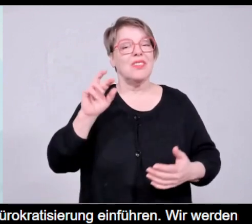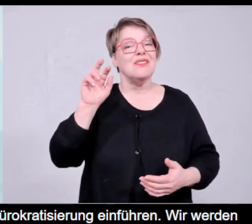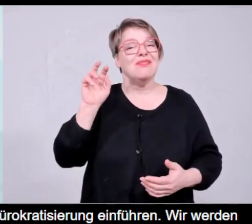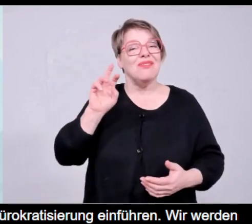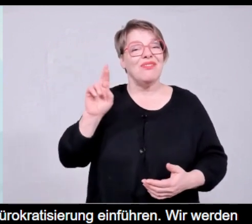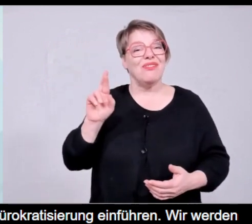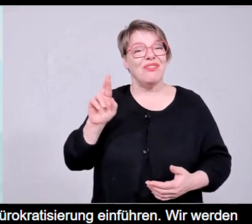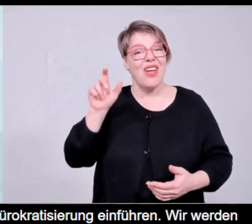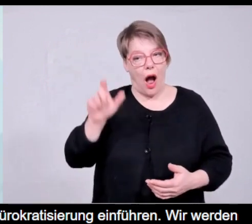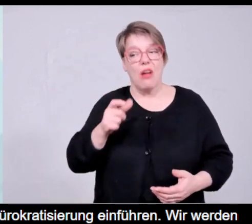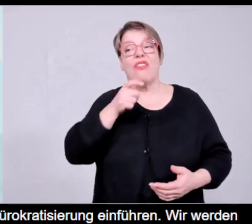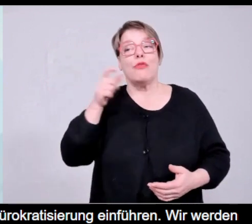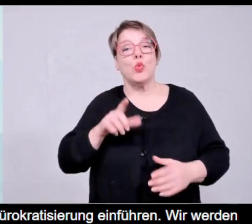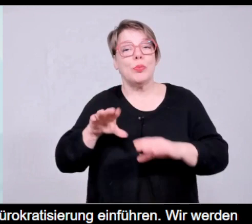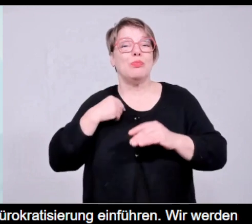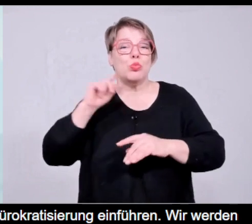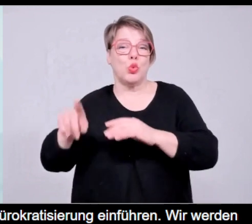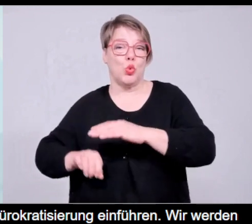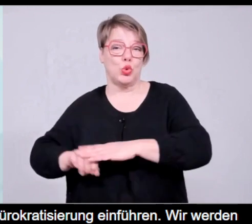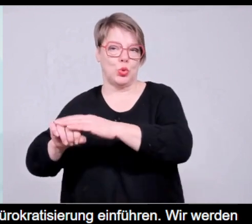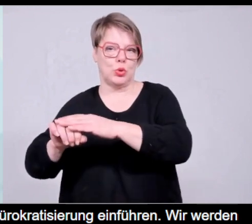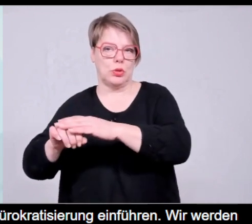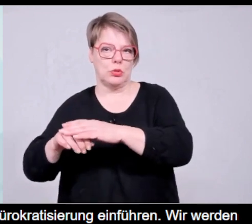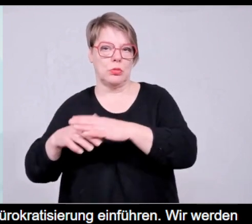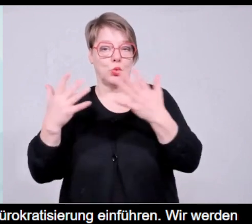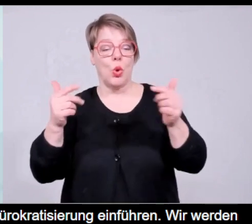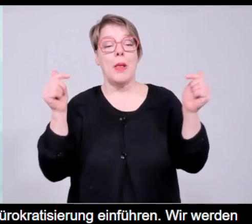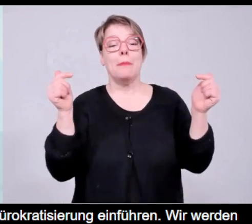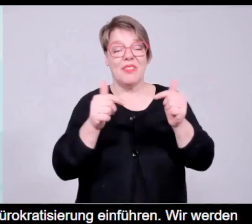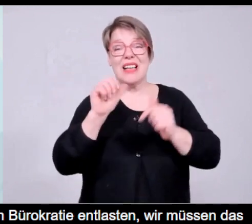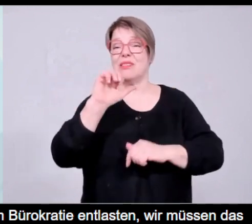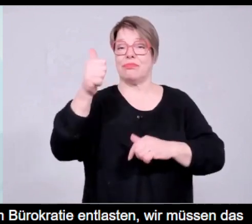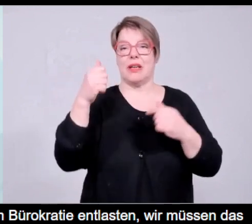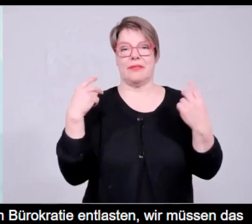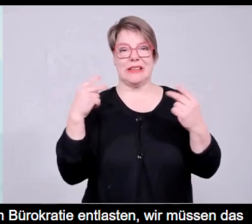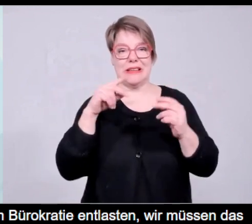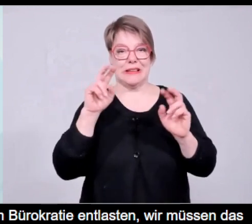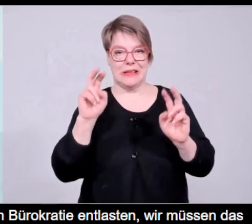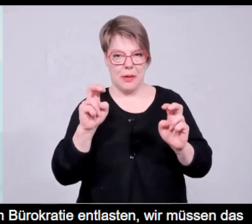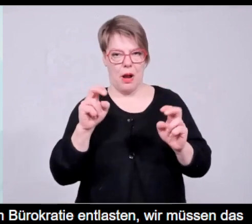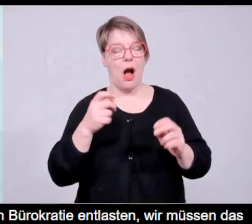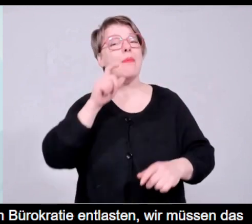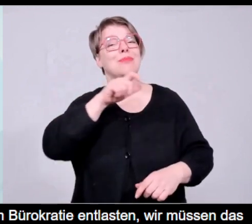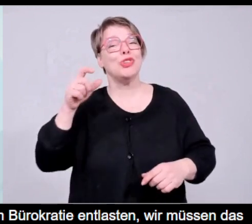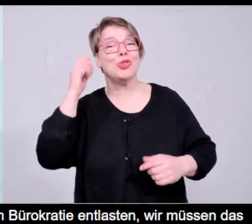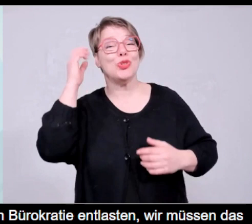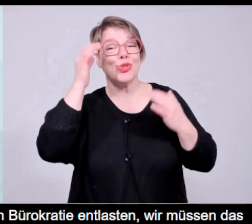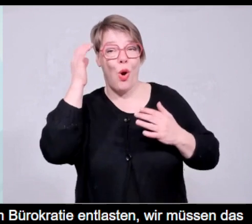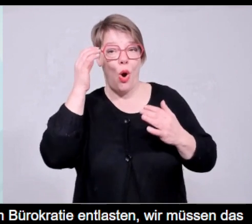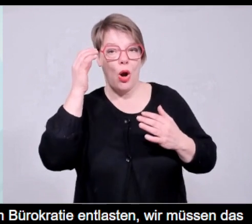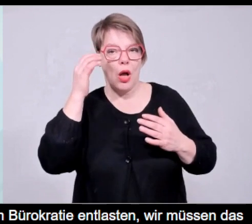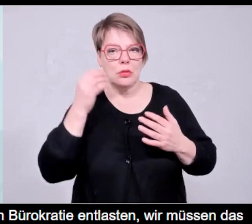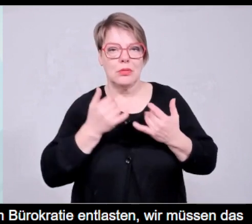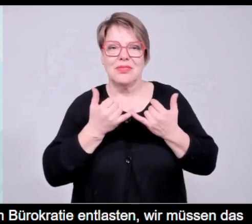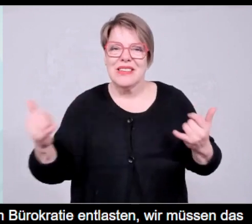eines der großen Themen. Wenn wir jetzt keine Reform der Pflegeversicherung hinkriegen, dann fährt das System dort